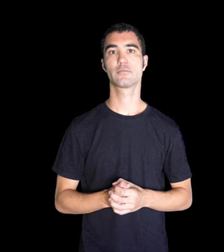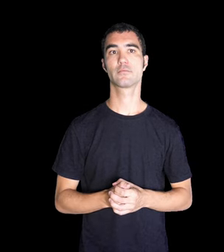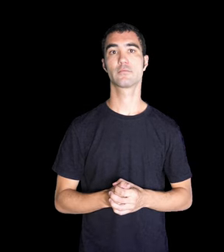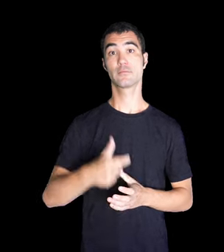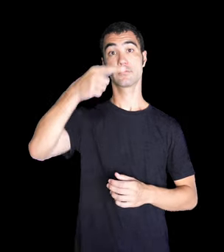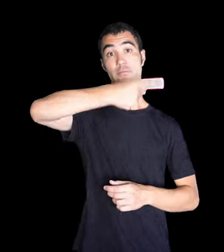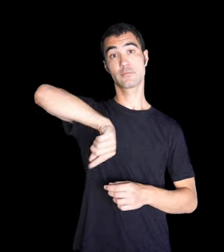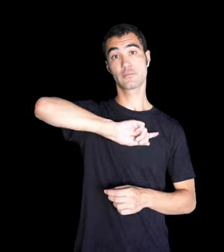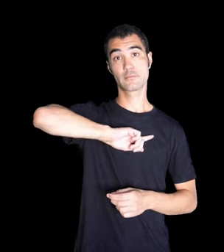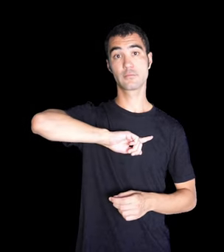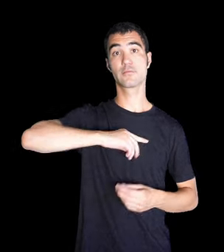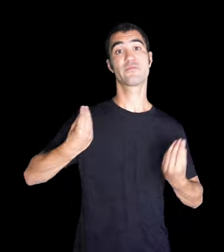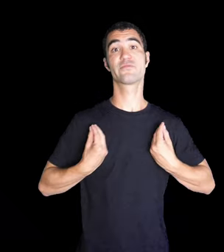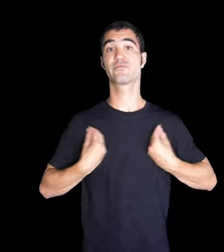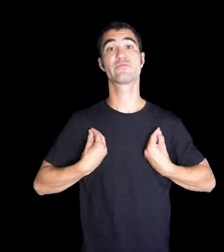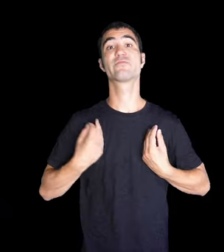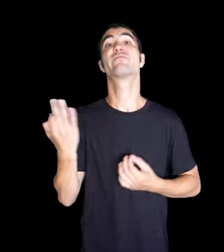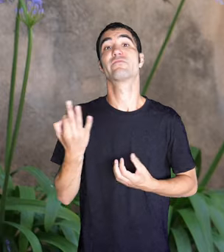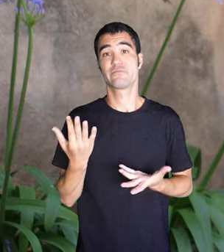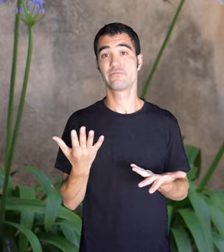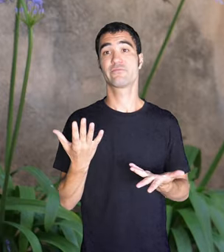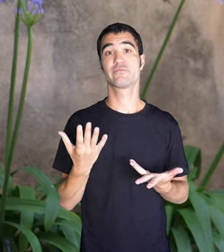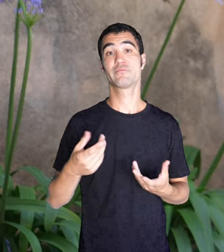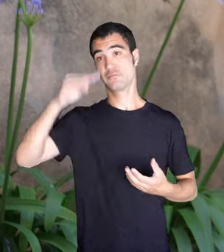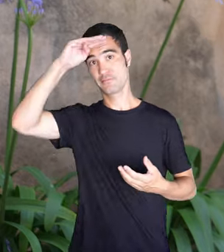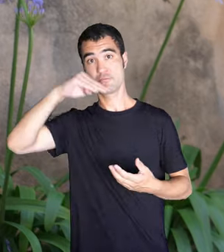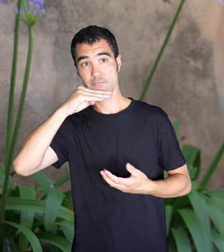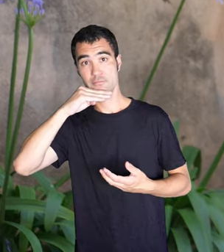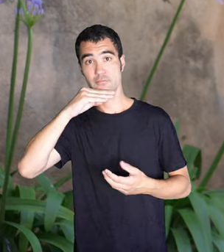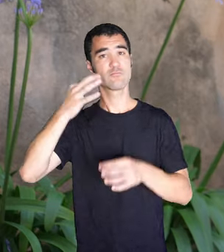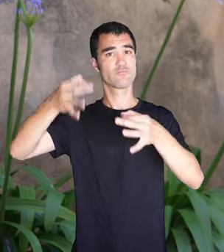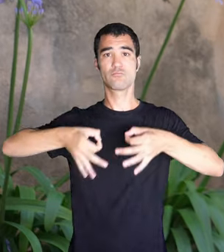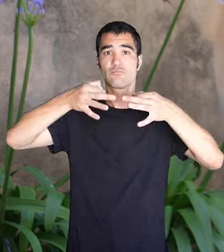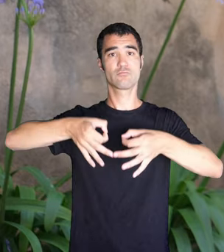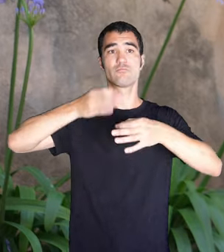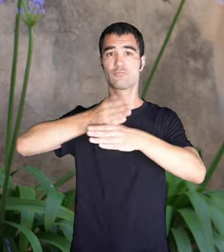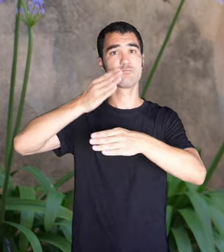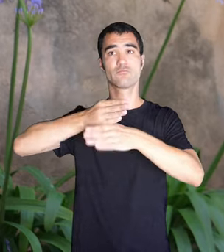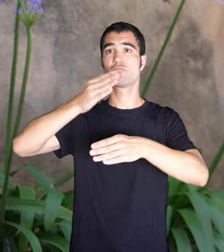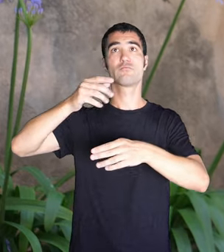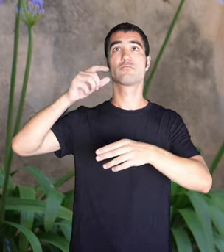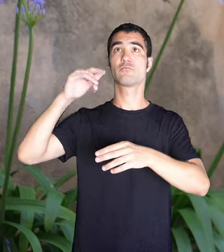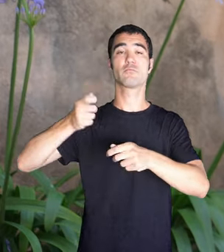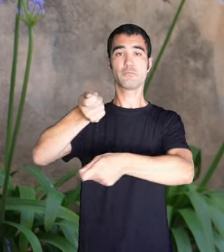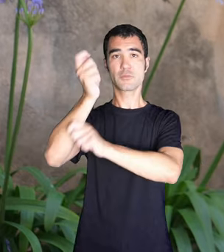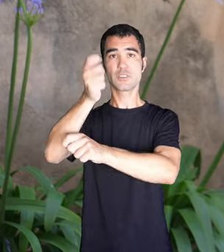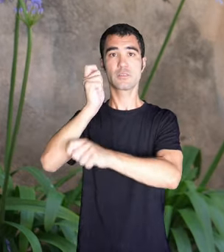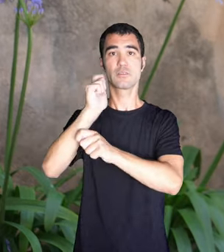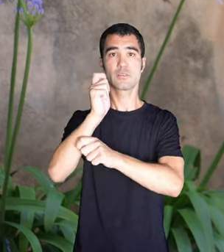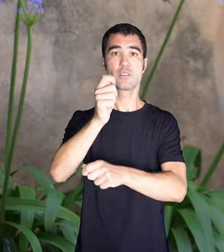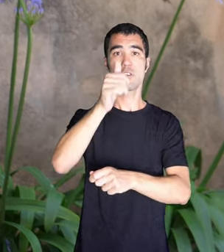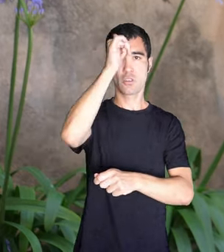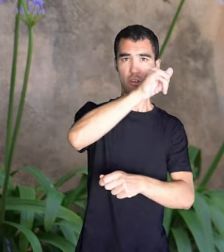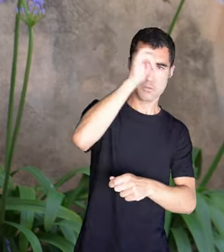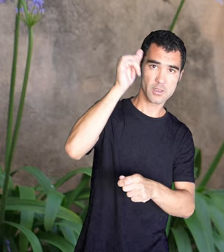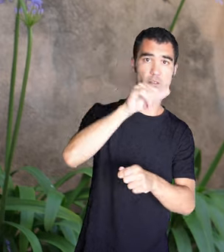La nostra vida era... Mon pare, sempre, si era bon temps, anava a pescar, dia un menja i dia